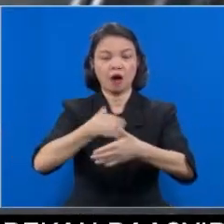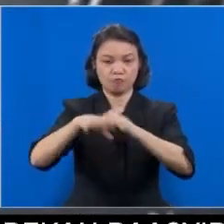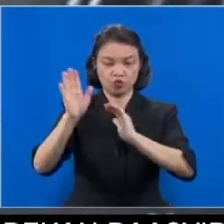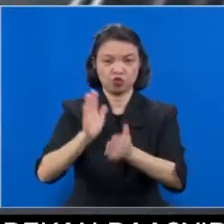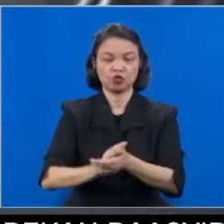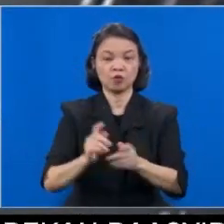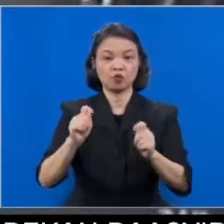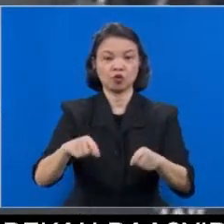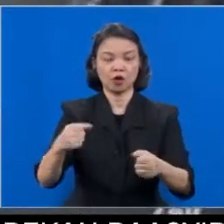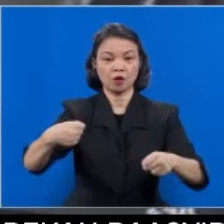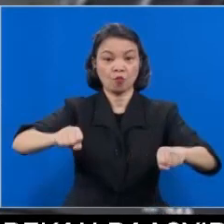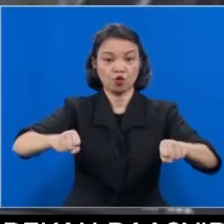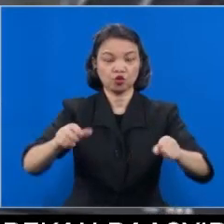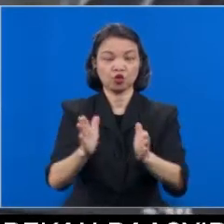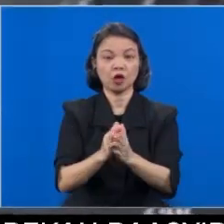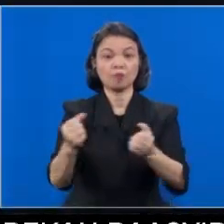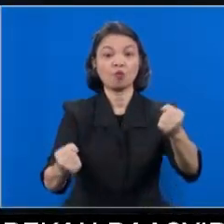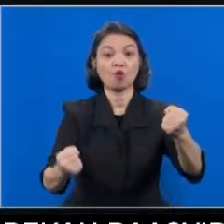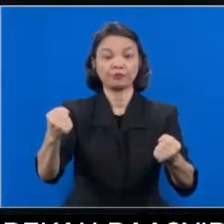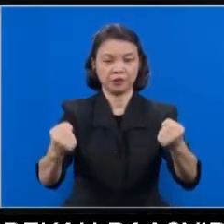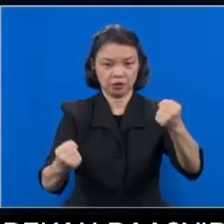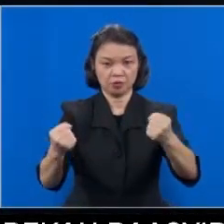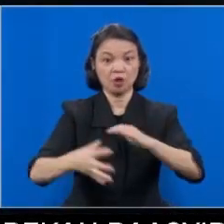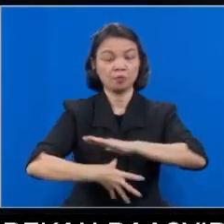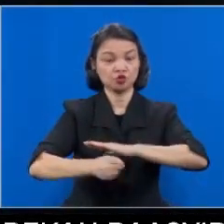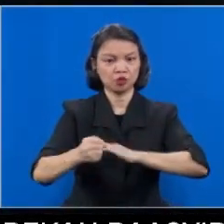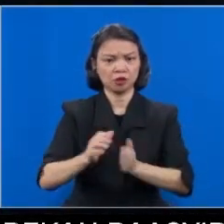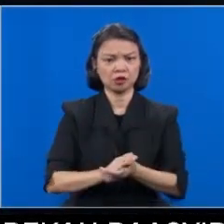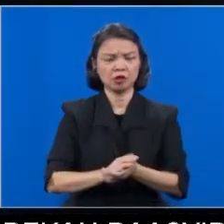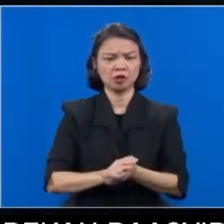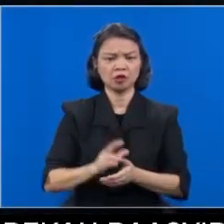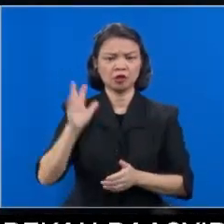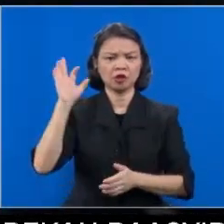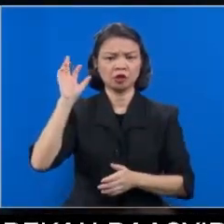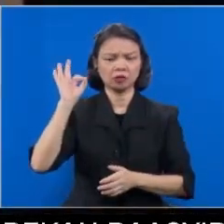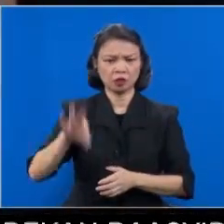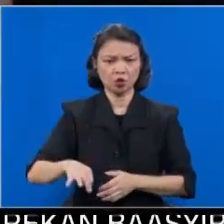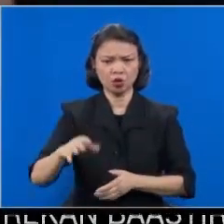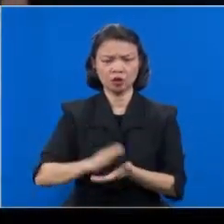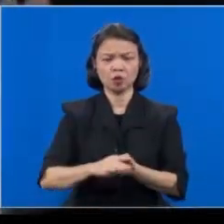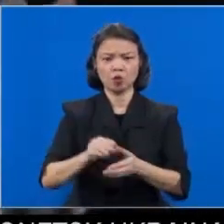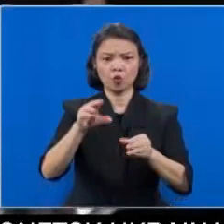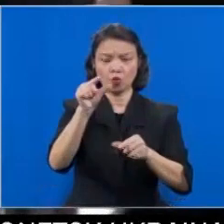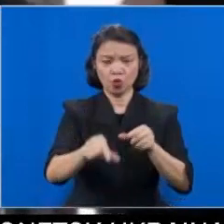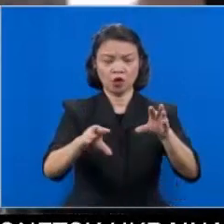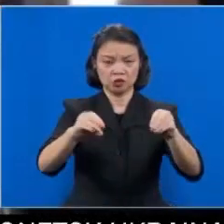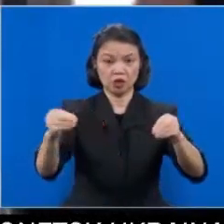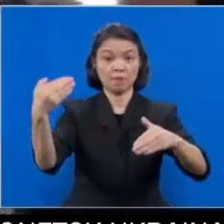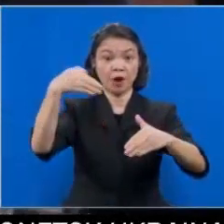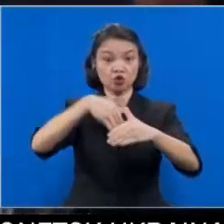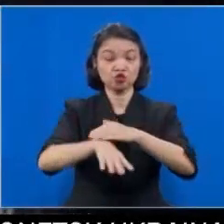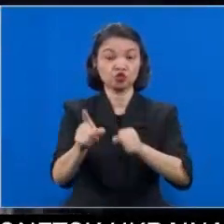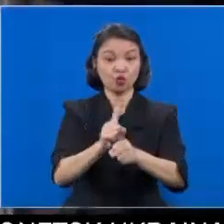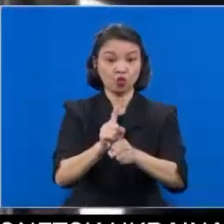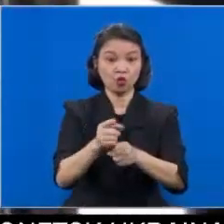kabur menggunakan sepeda motor dan mobil. Pencurian ini baru diketahui setelah seorang karyawan hendak membuka gerai. Ia mendapati